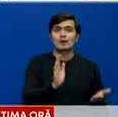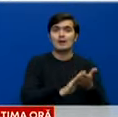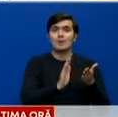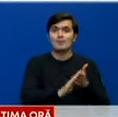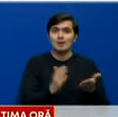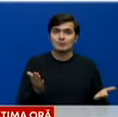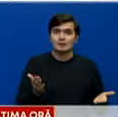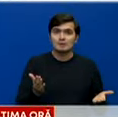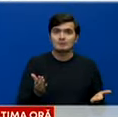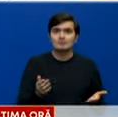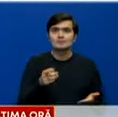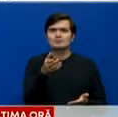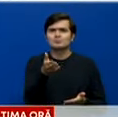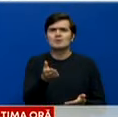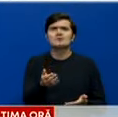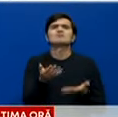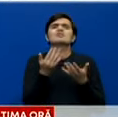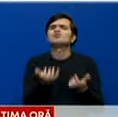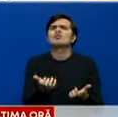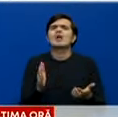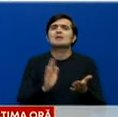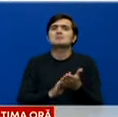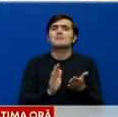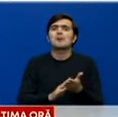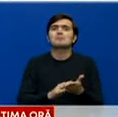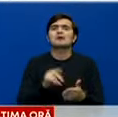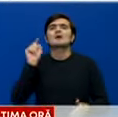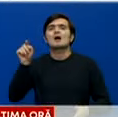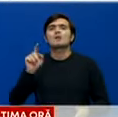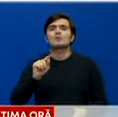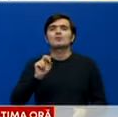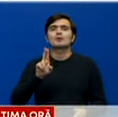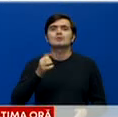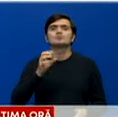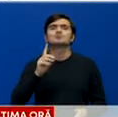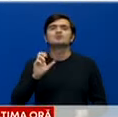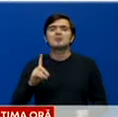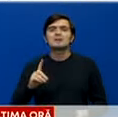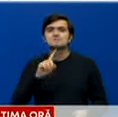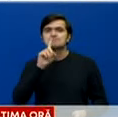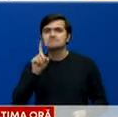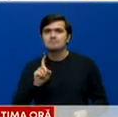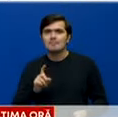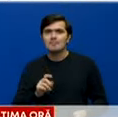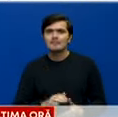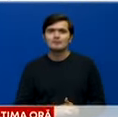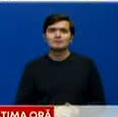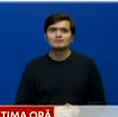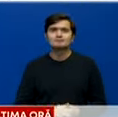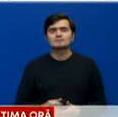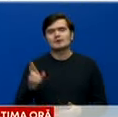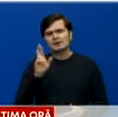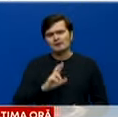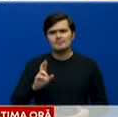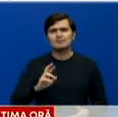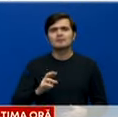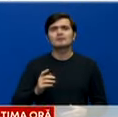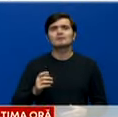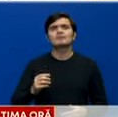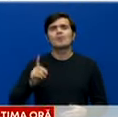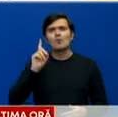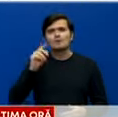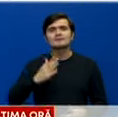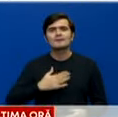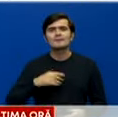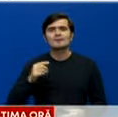aplaudat. Ce ați aplaudat acolo, domnule ministru? Deci, încă o dată, în momentul în care se va avea loc această discuție, ulterior,